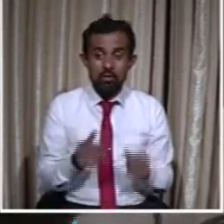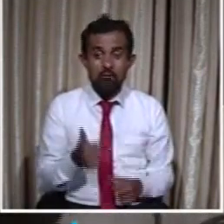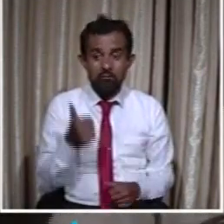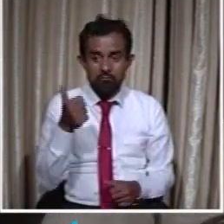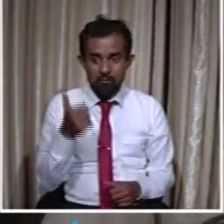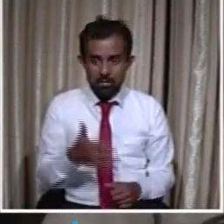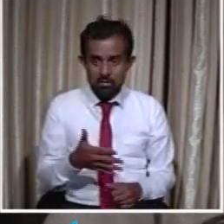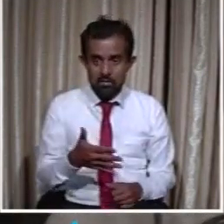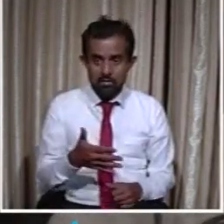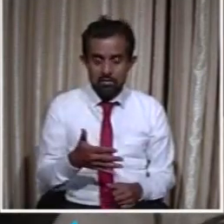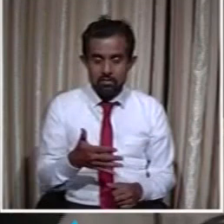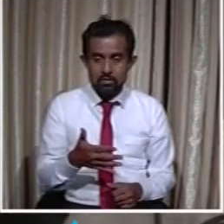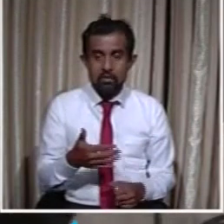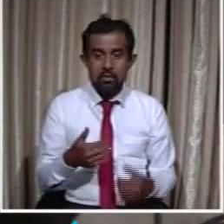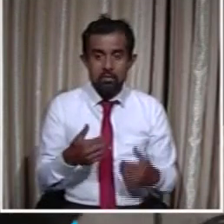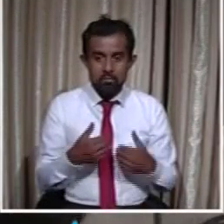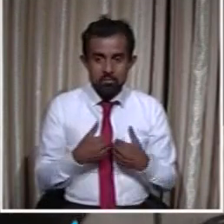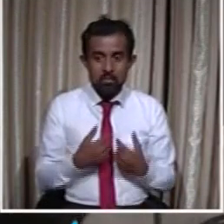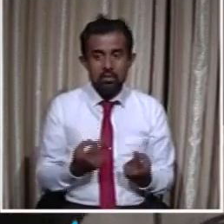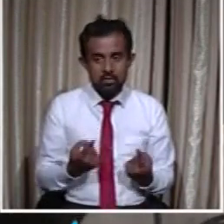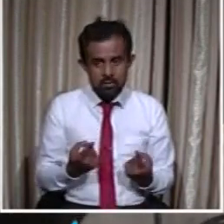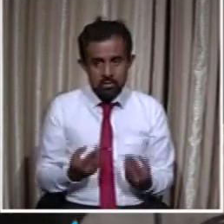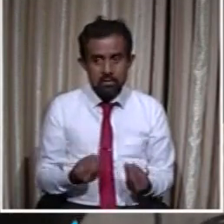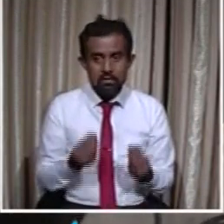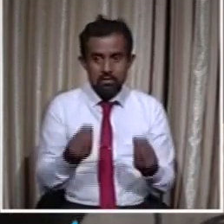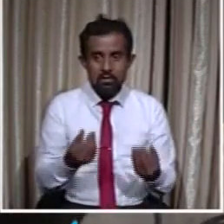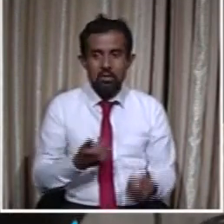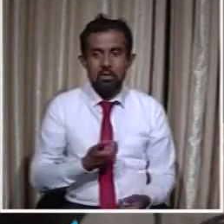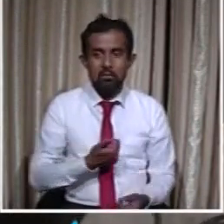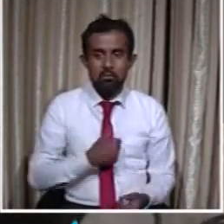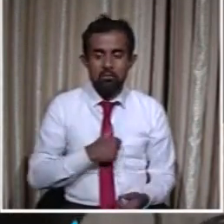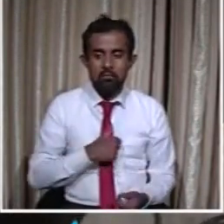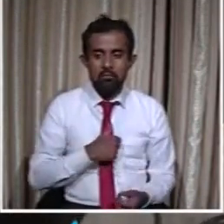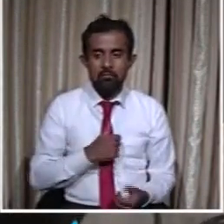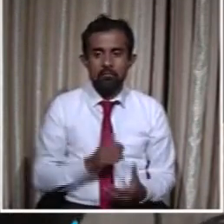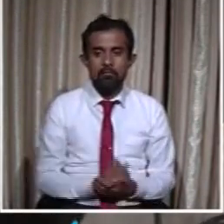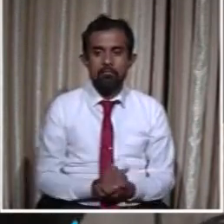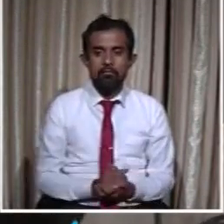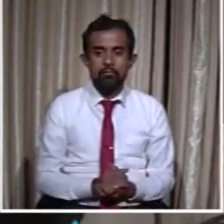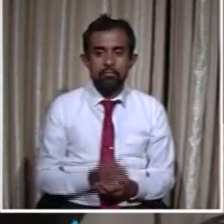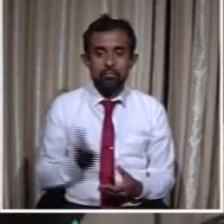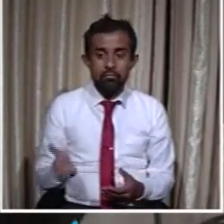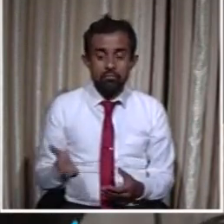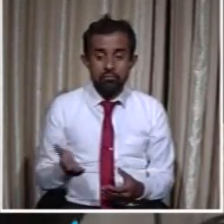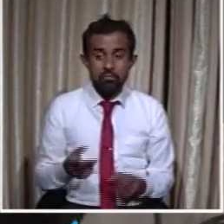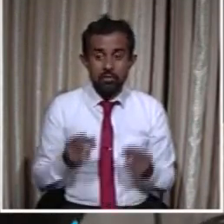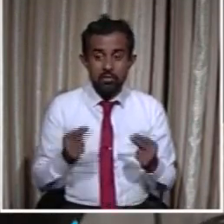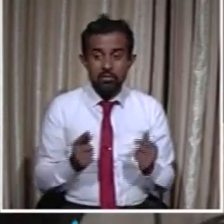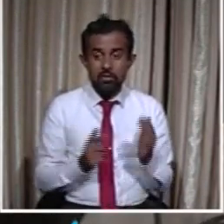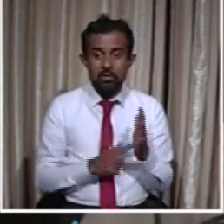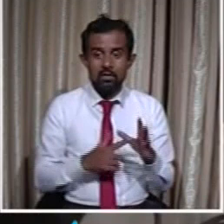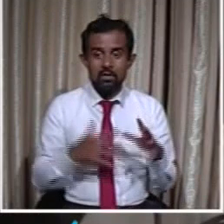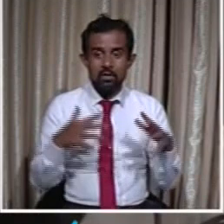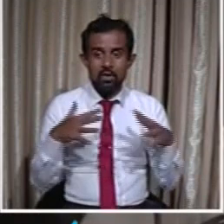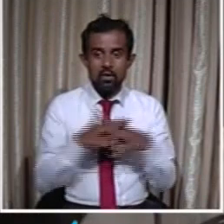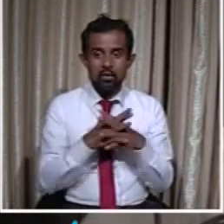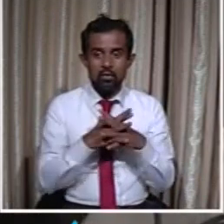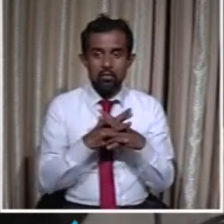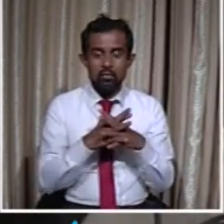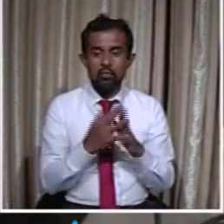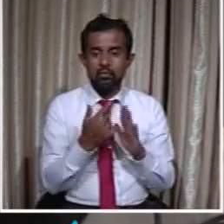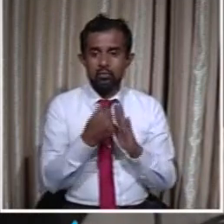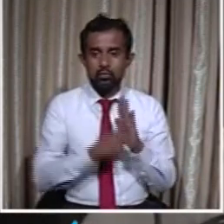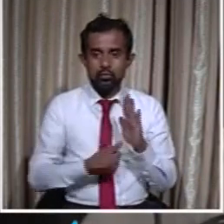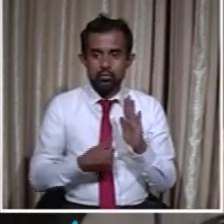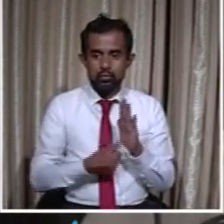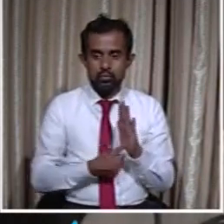கோரிக்கையாக முன்வைக்க விரும்புகின்றேன். அதே நேரத்தில் இந்த அவசரகால தடை சட்டத்தை நாங்கள் தொடர்ச்சியாக